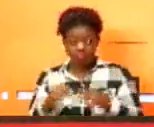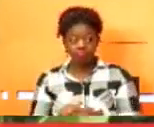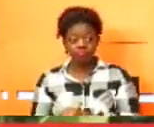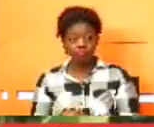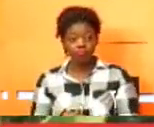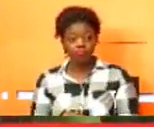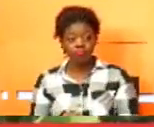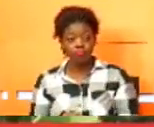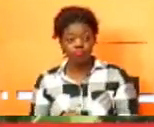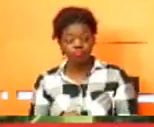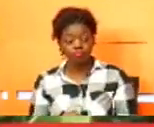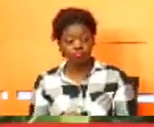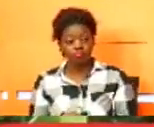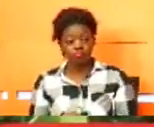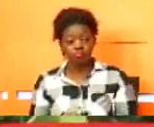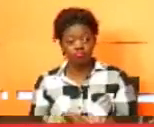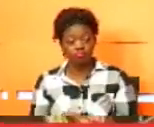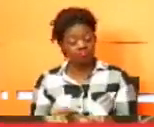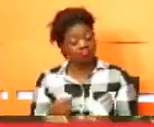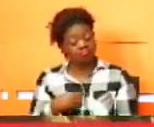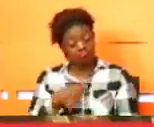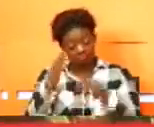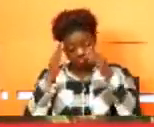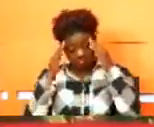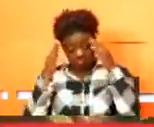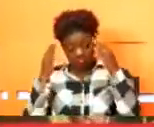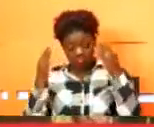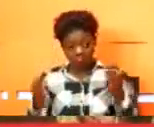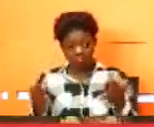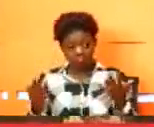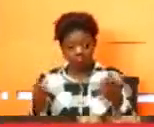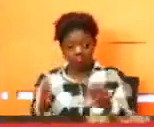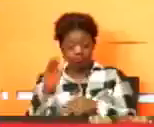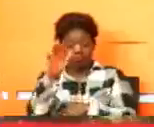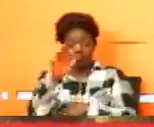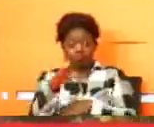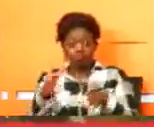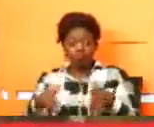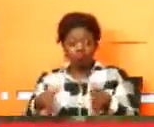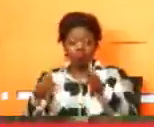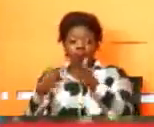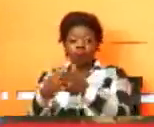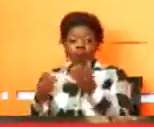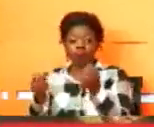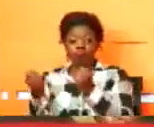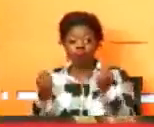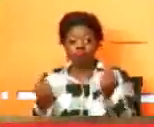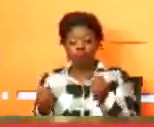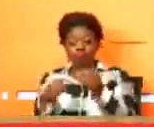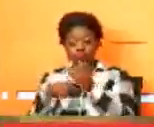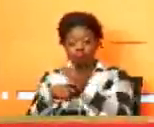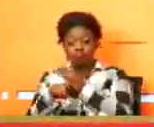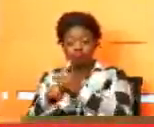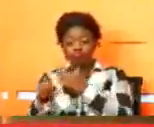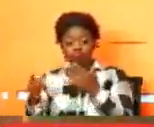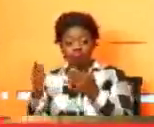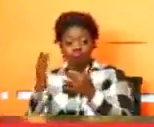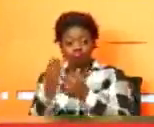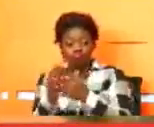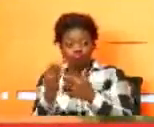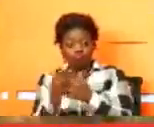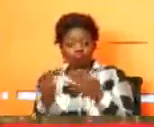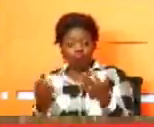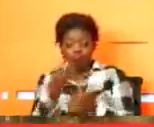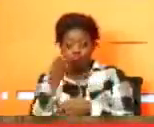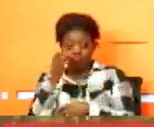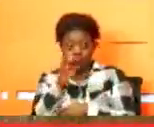Simumanya babuloka bubona babuloka nze sibamanyi. Bano batadde emisanvu mu kkubo okulemesa emmotoka yonna okuyitawo wakati mu kwogera